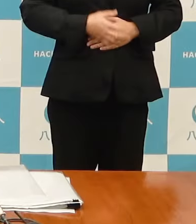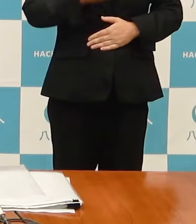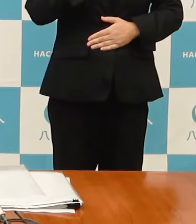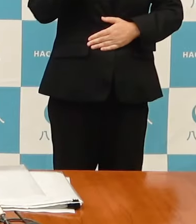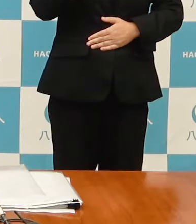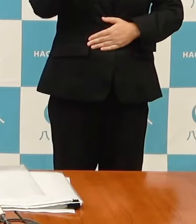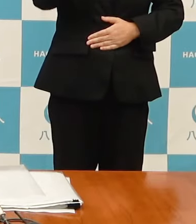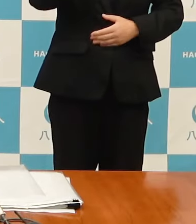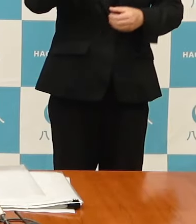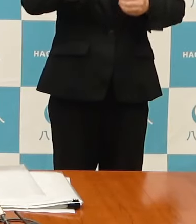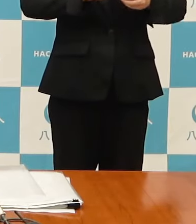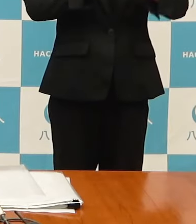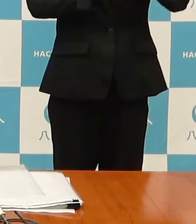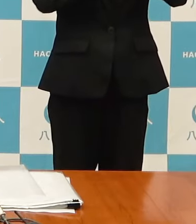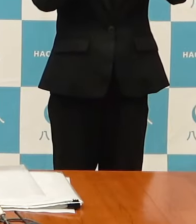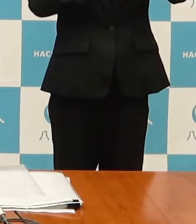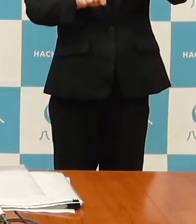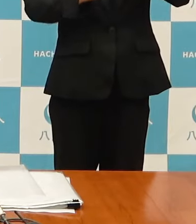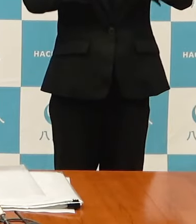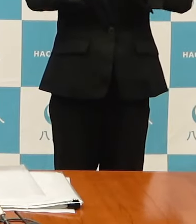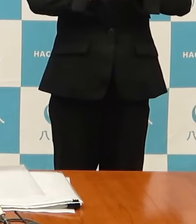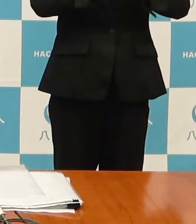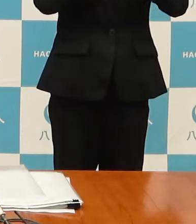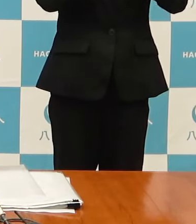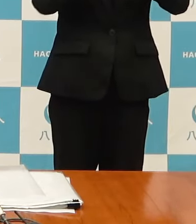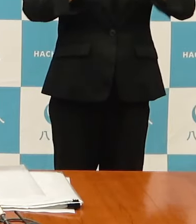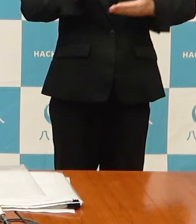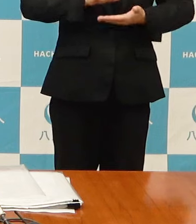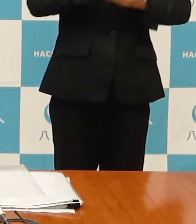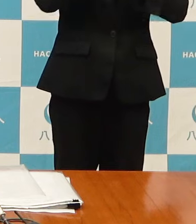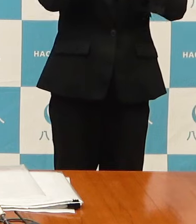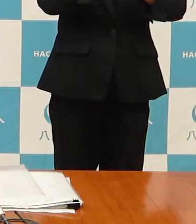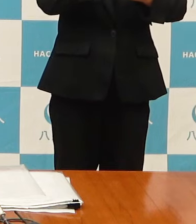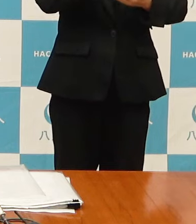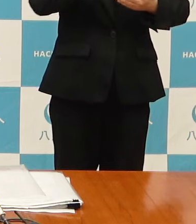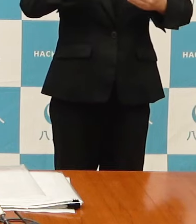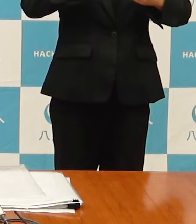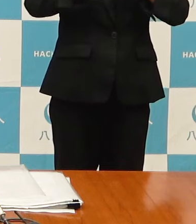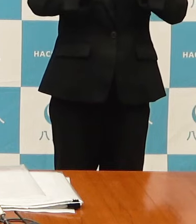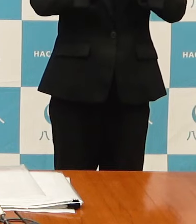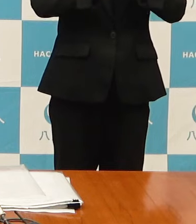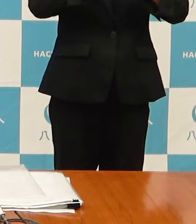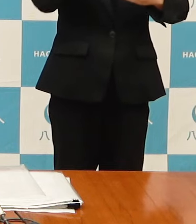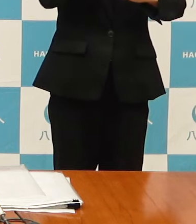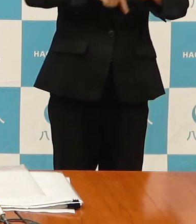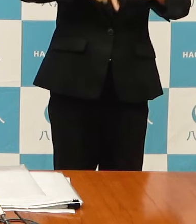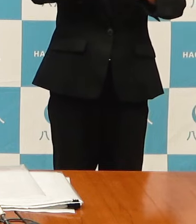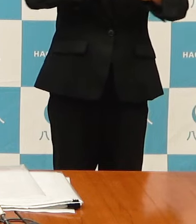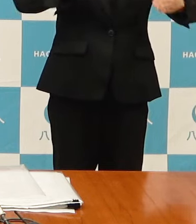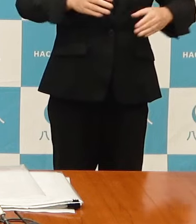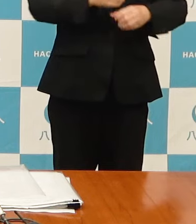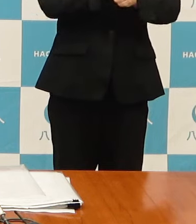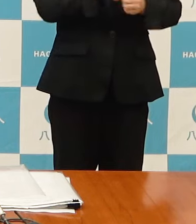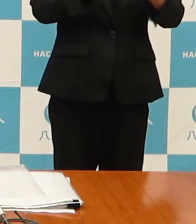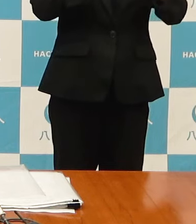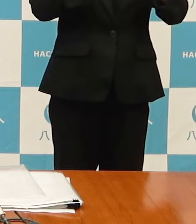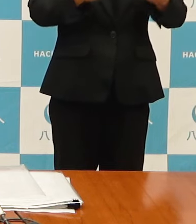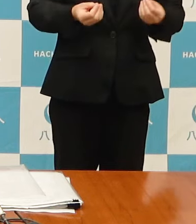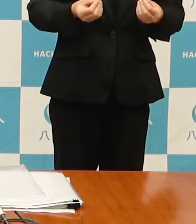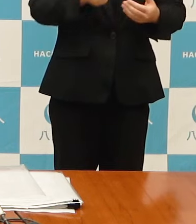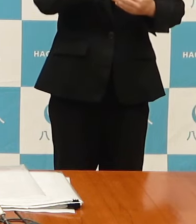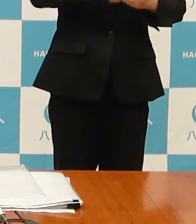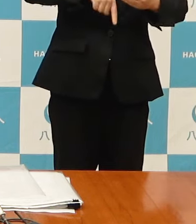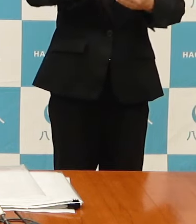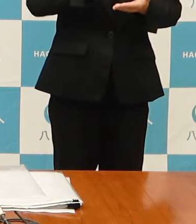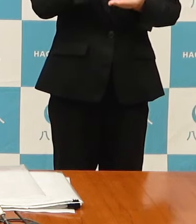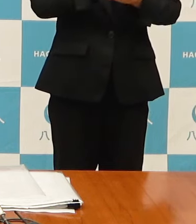令和6年9月定例会に提案する議案の内容がまとまりましたので、その概要につい